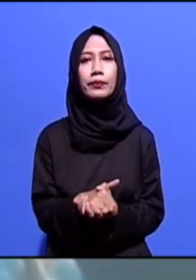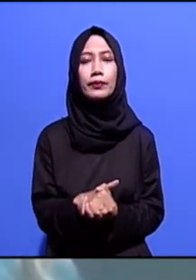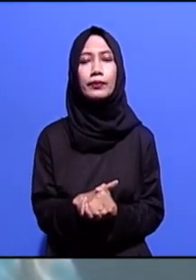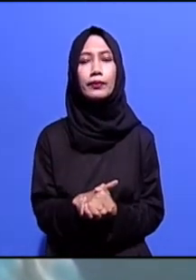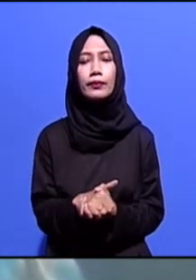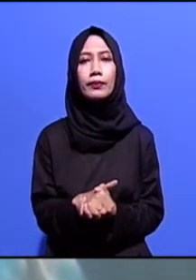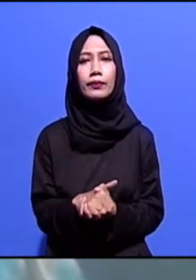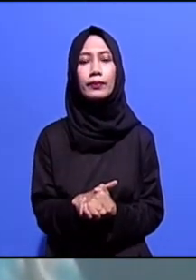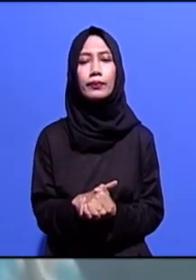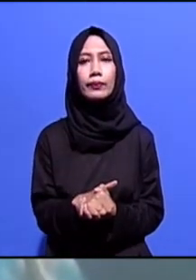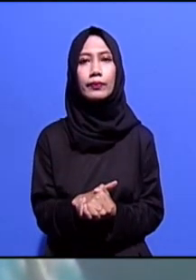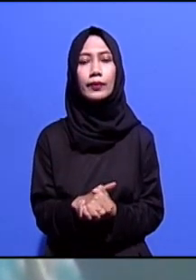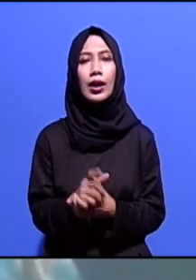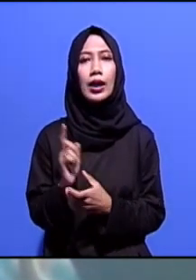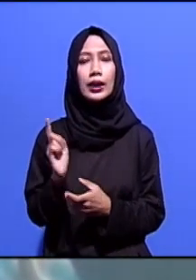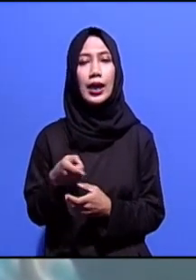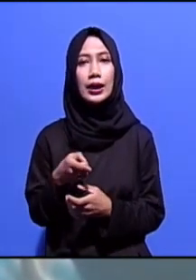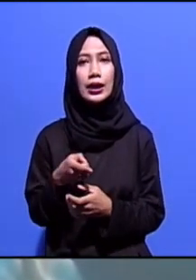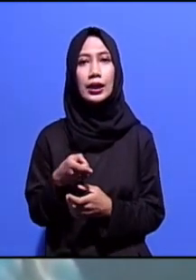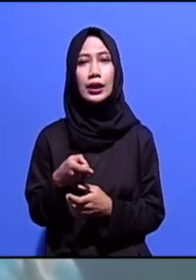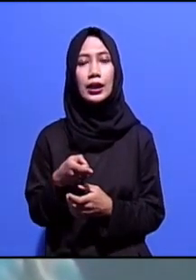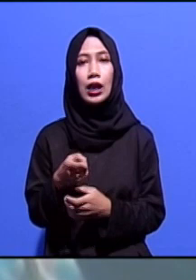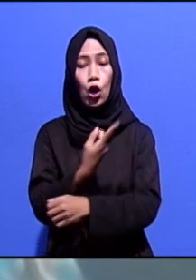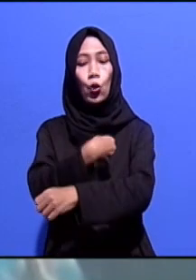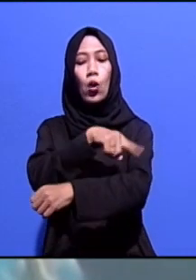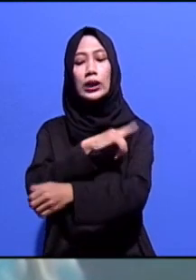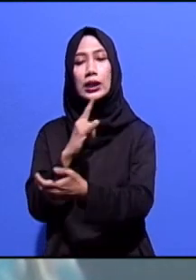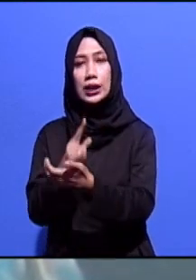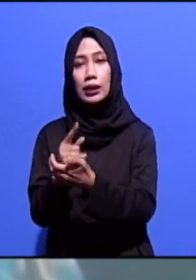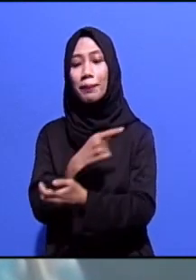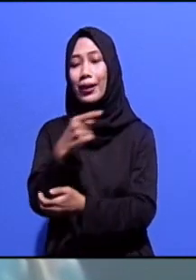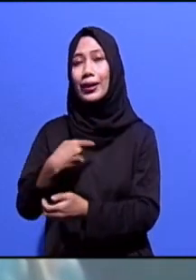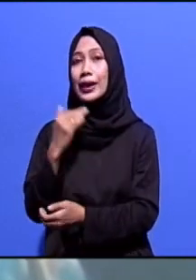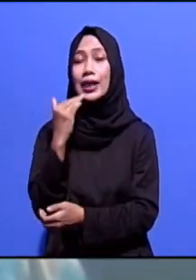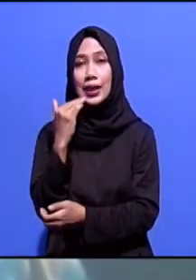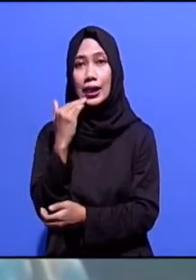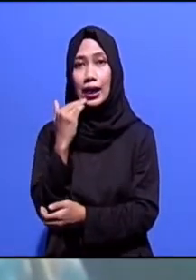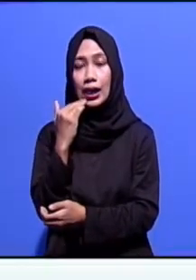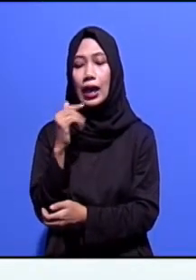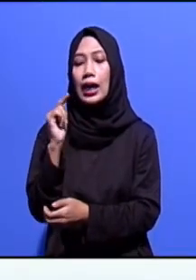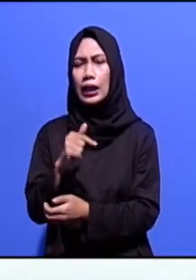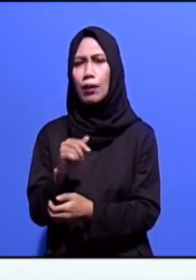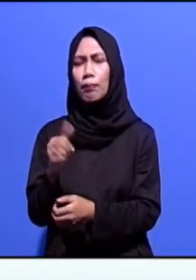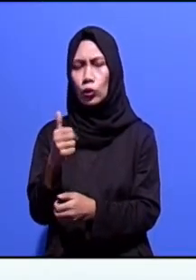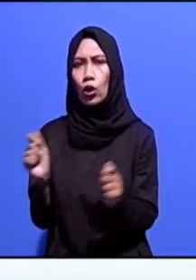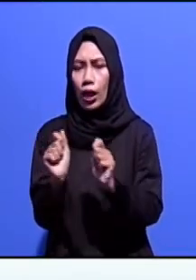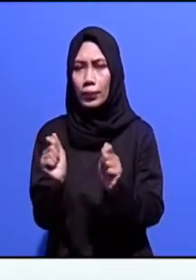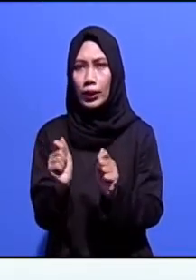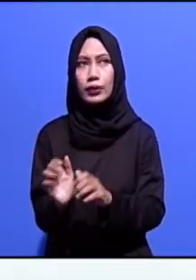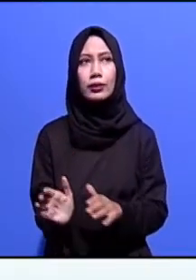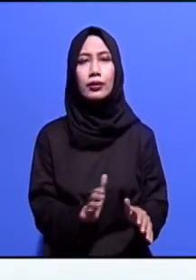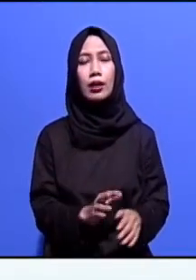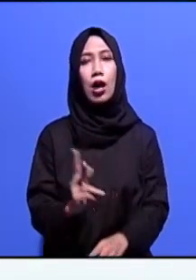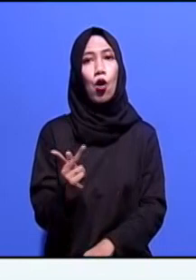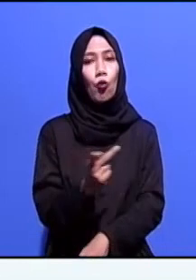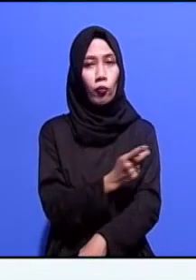sisi produksi atau dari sisi quality tetap kita jaga meskipun ini dalam keadaan emergensi. Jadi untuk vaksin sekali lagi itu yang